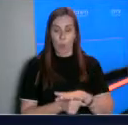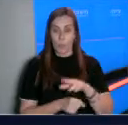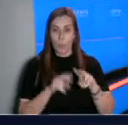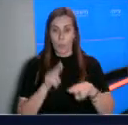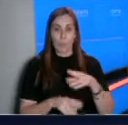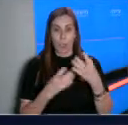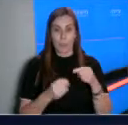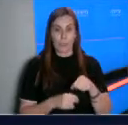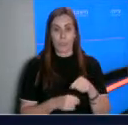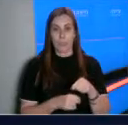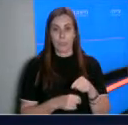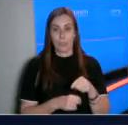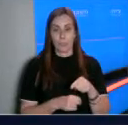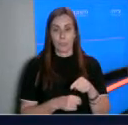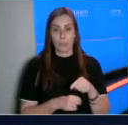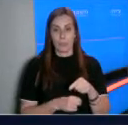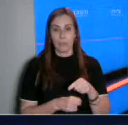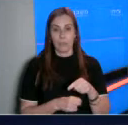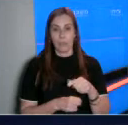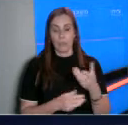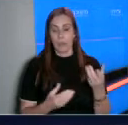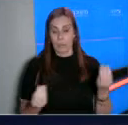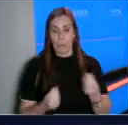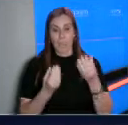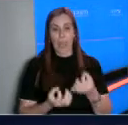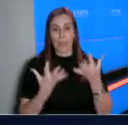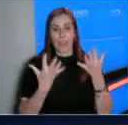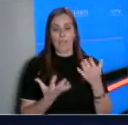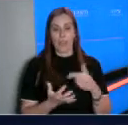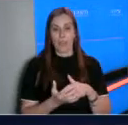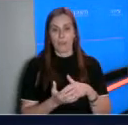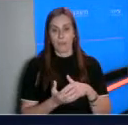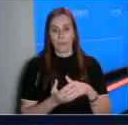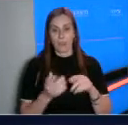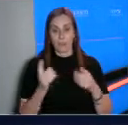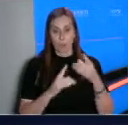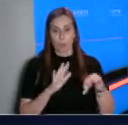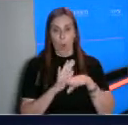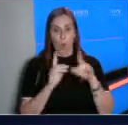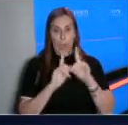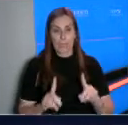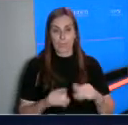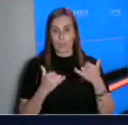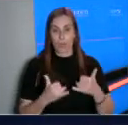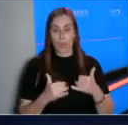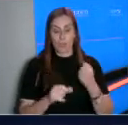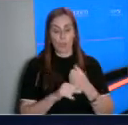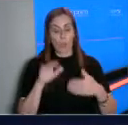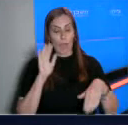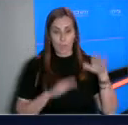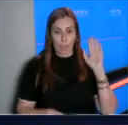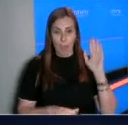בהם הרבה מאוד זה משאבי טבע, ויצאנו בהצבעה, יצאנו עכשיו בהצבעה,